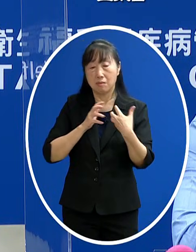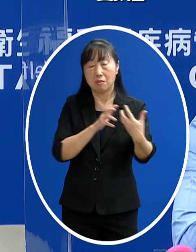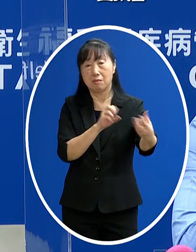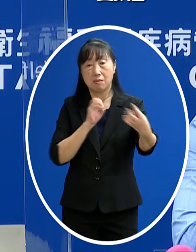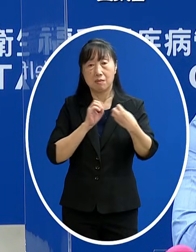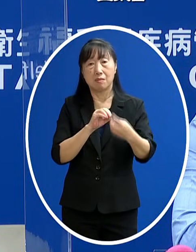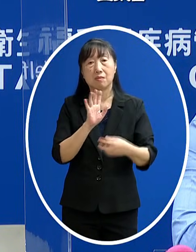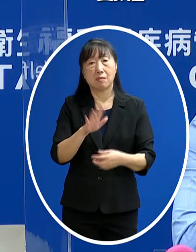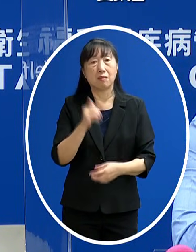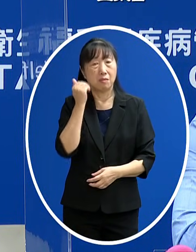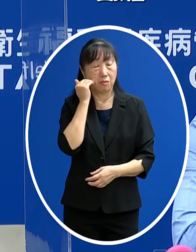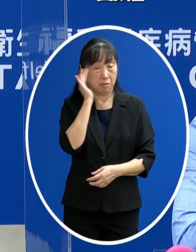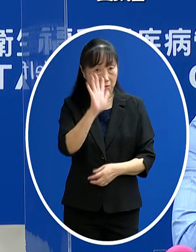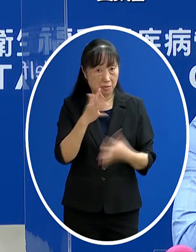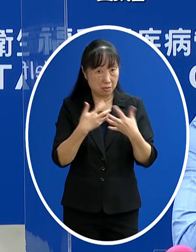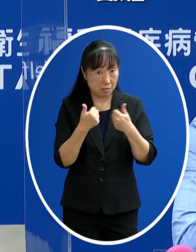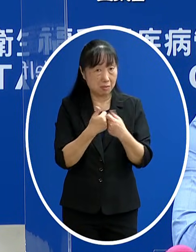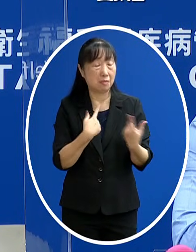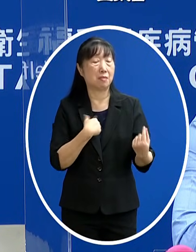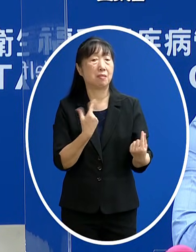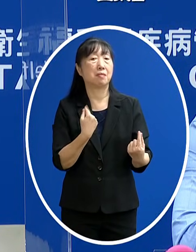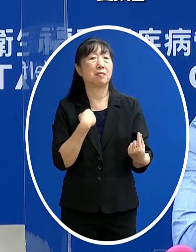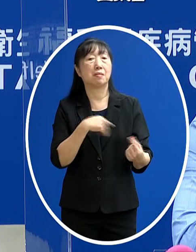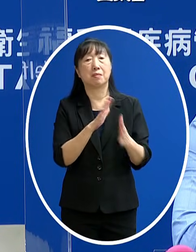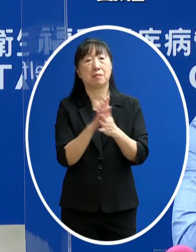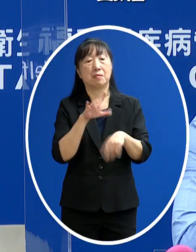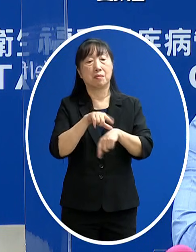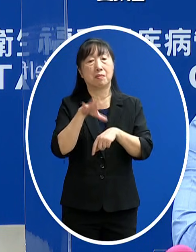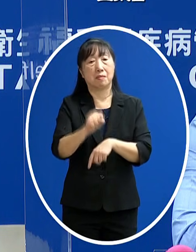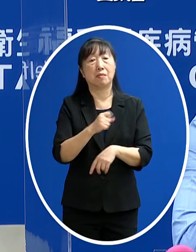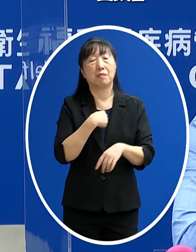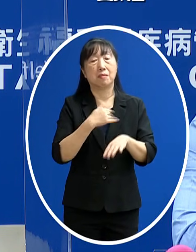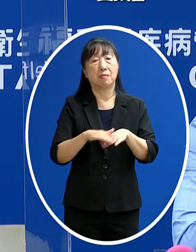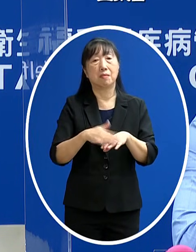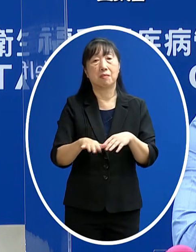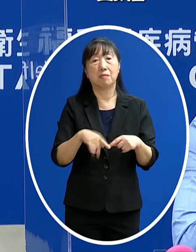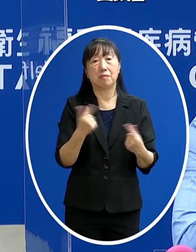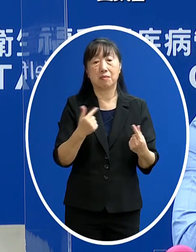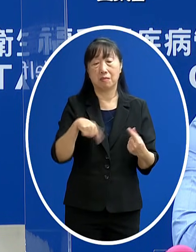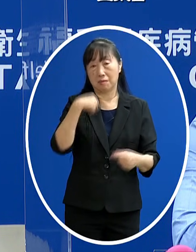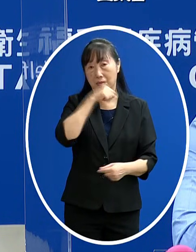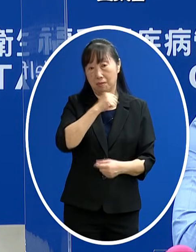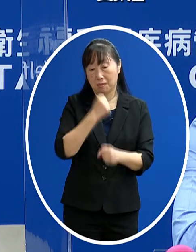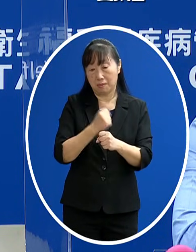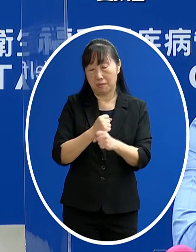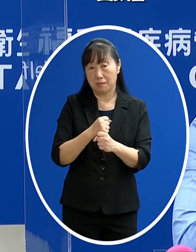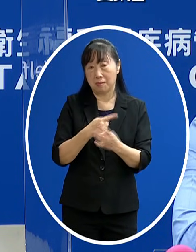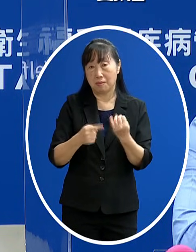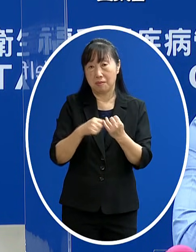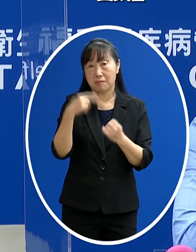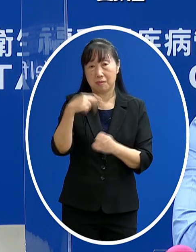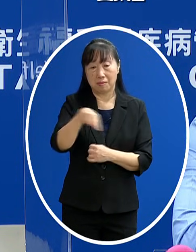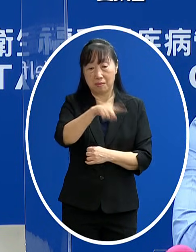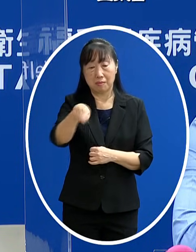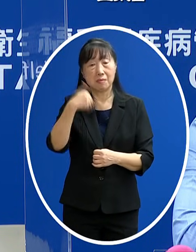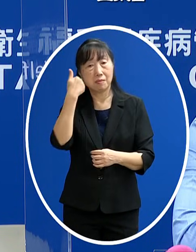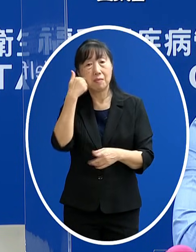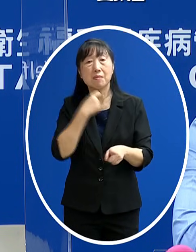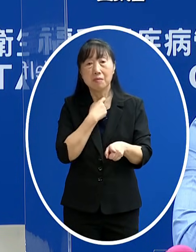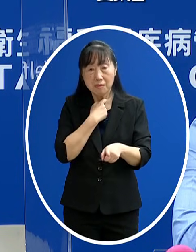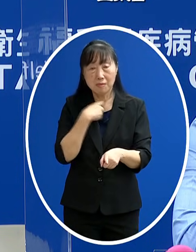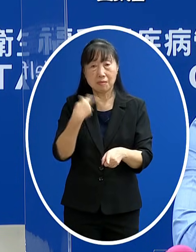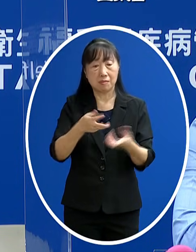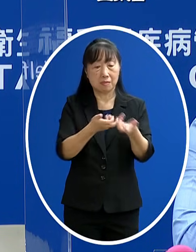任何机会我们也不放弃了哈。那现在就把国内的相关的产能，那大家的意愿，那分工哈，